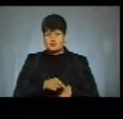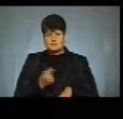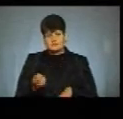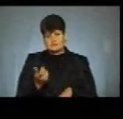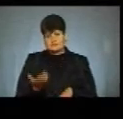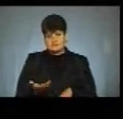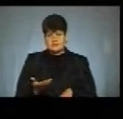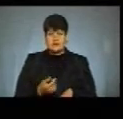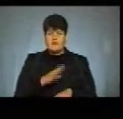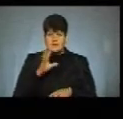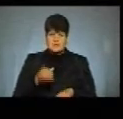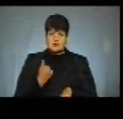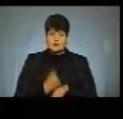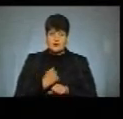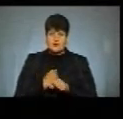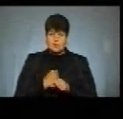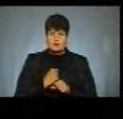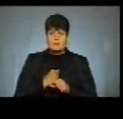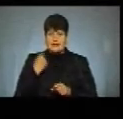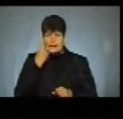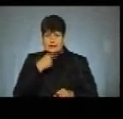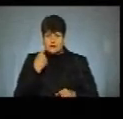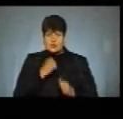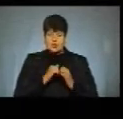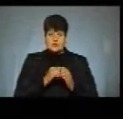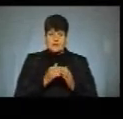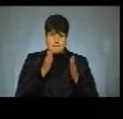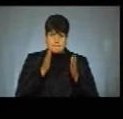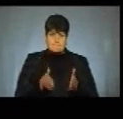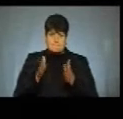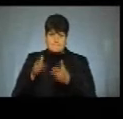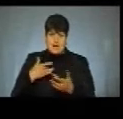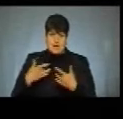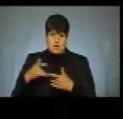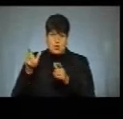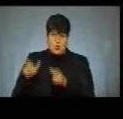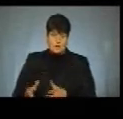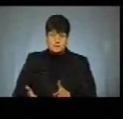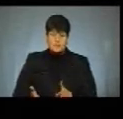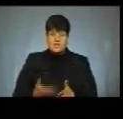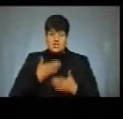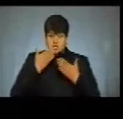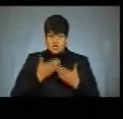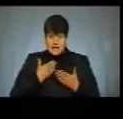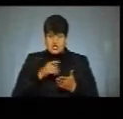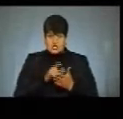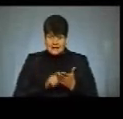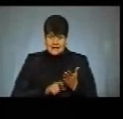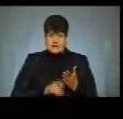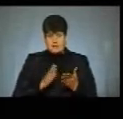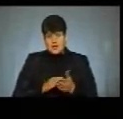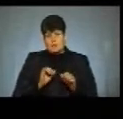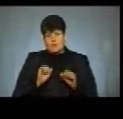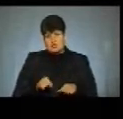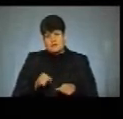Насправді вся основна робота проробилася індивідуально з кожним актором, тому що читаючи текст, ми маємо можливість роздумувати